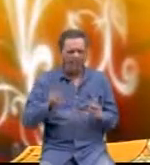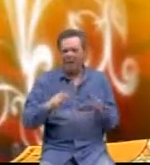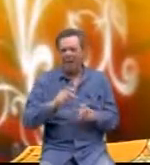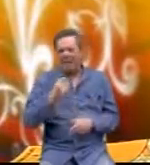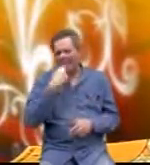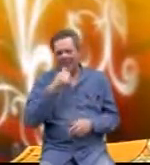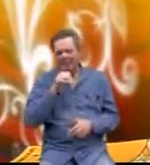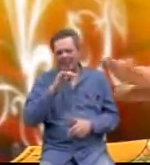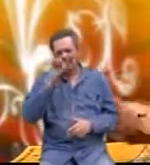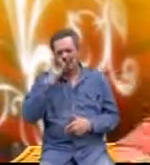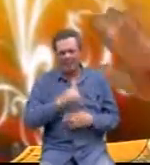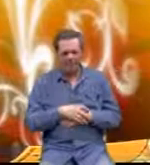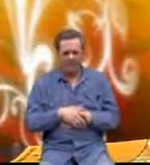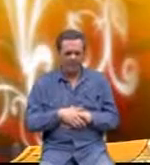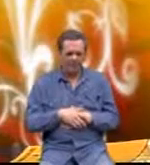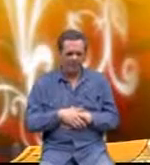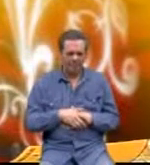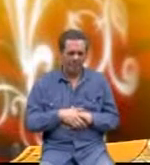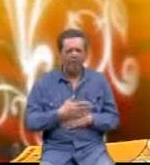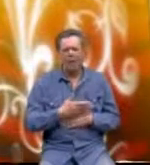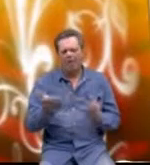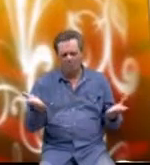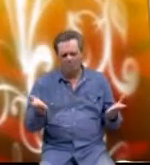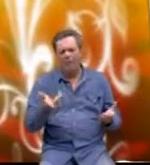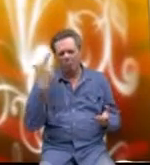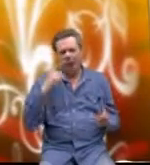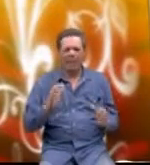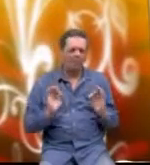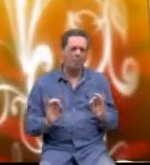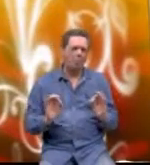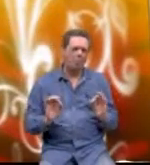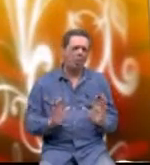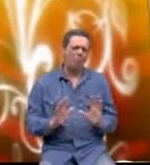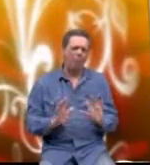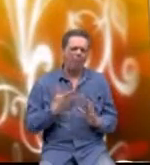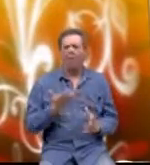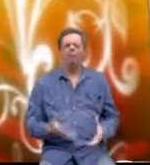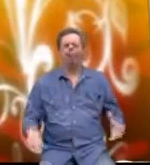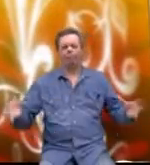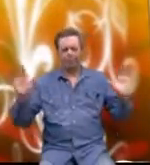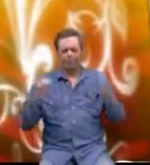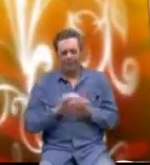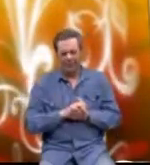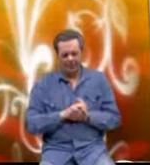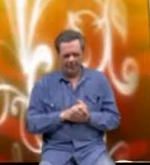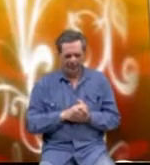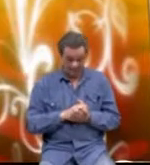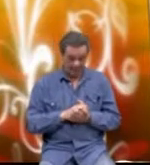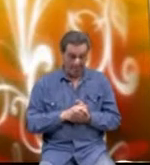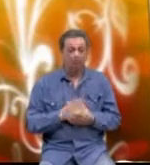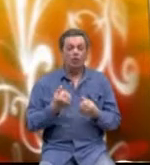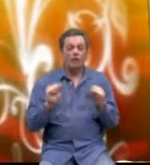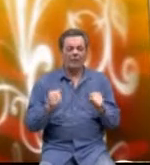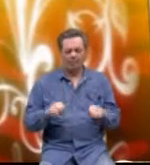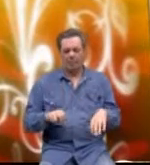piti. Dobro. Pa ćemo imati sve to, ali u normalnim dozama. U normalnim dozama. Pa evo, krenimo sa ovim četvrtkom od